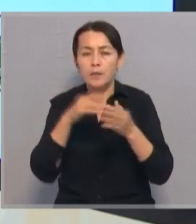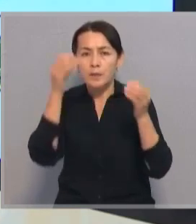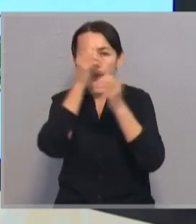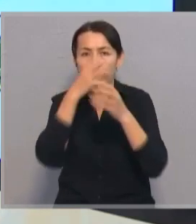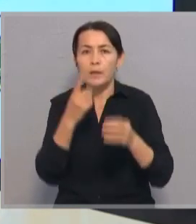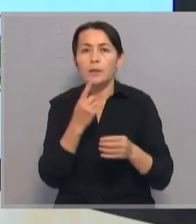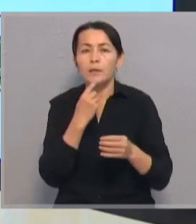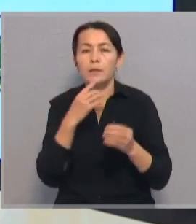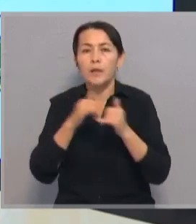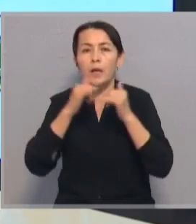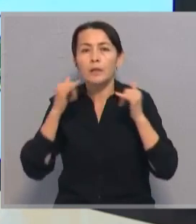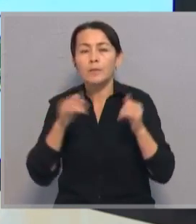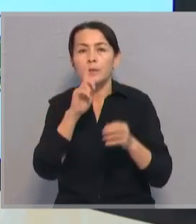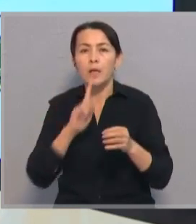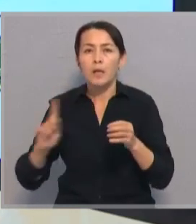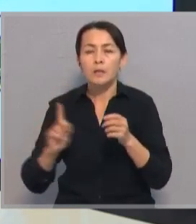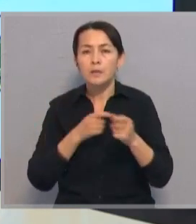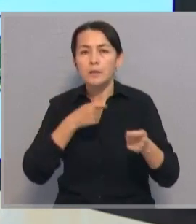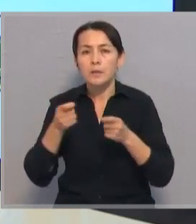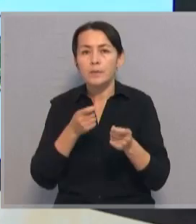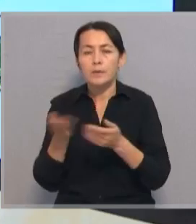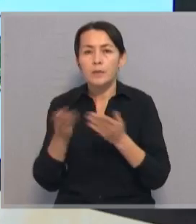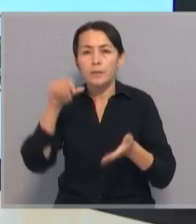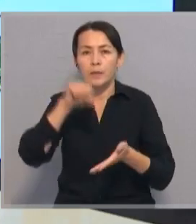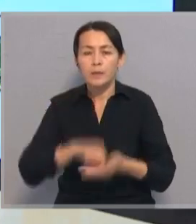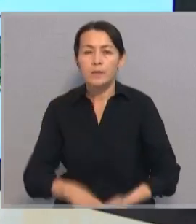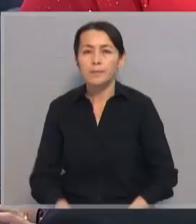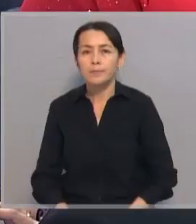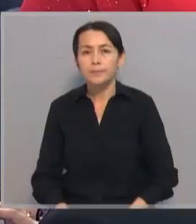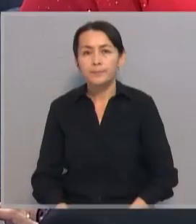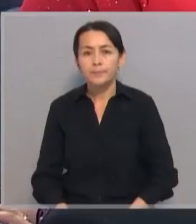мәдениет, тілдерді дамыту және архивтер басқармасы мұрындық болған.